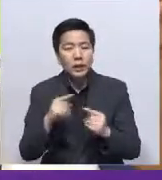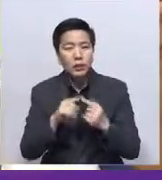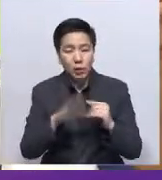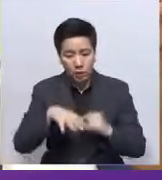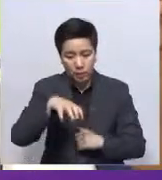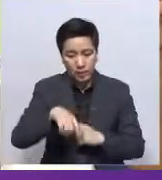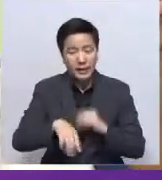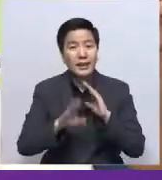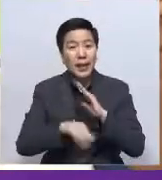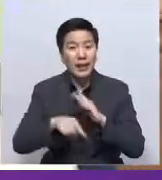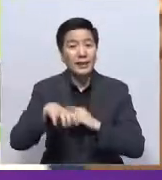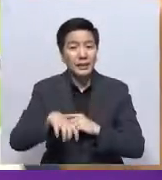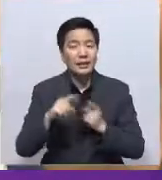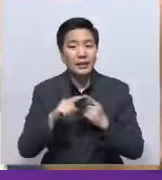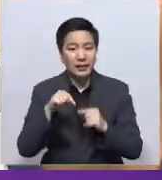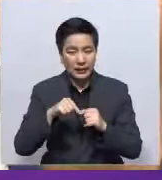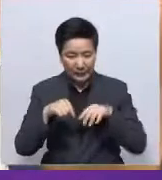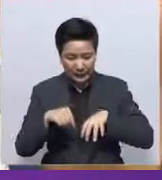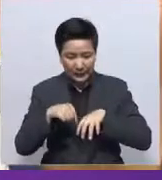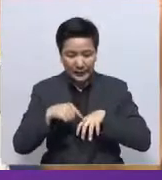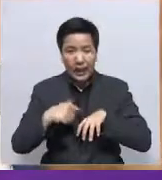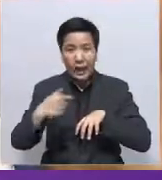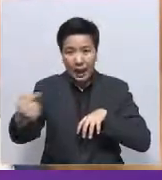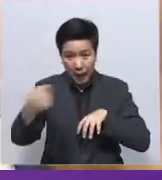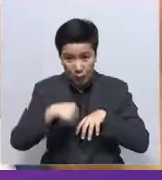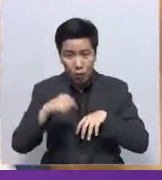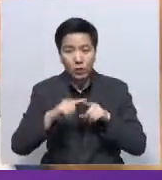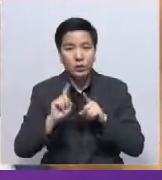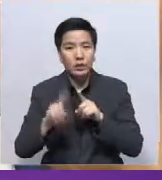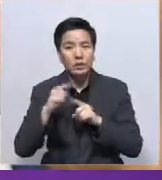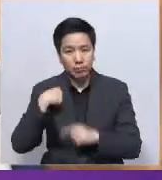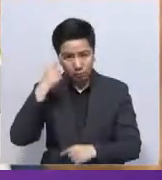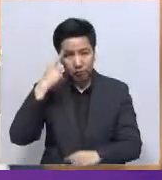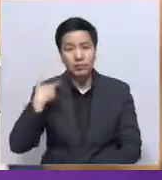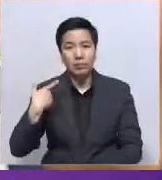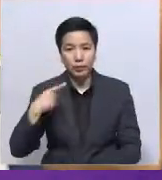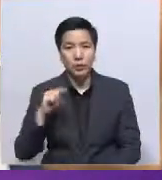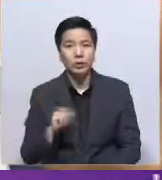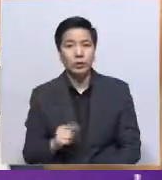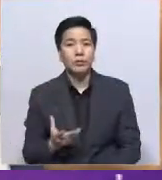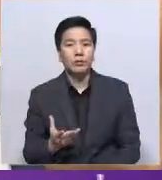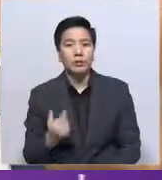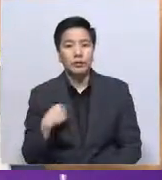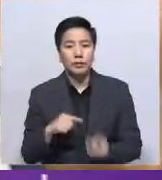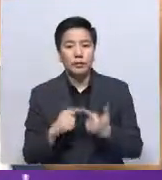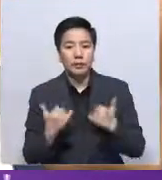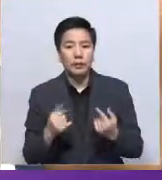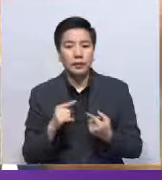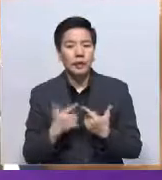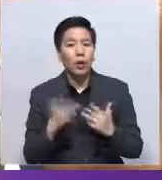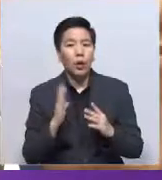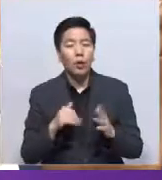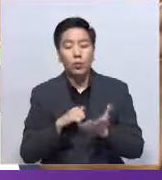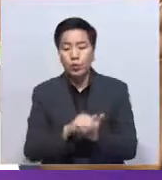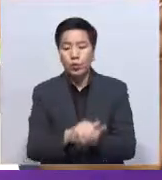ใต้เนี่ยเราคิดว่าฝั่งด้านนี้ฝั่งขาเข้าเนี่ยน่าจะมีประโยชน์มากกว่าน่าจะมีประโยชน์มากกว่าเพราะว่าความสะดวกของค